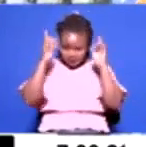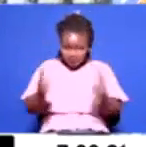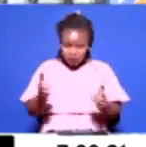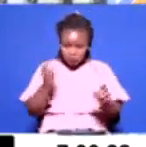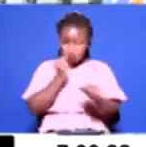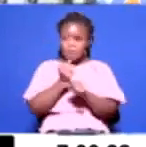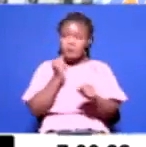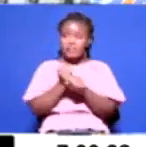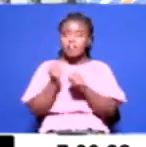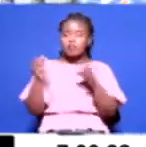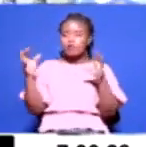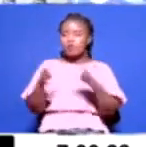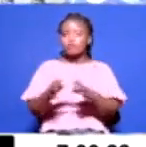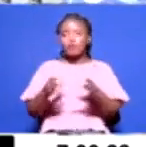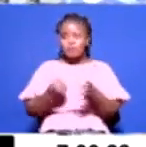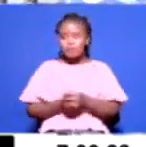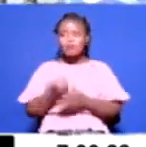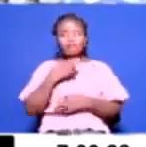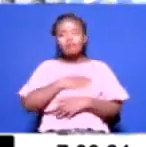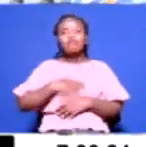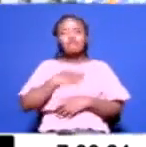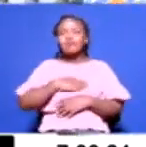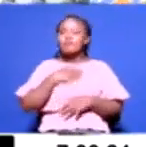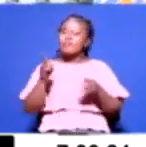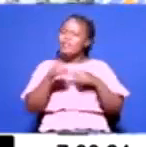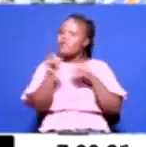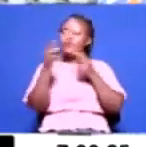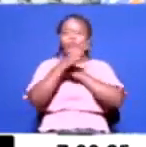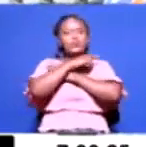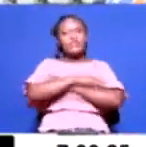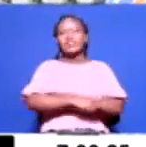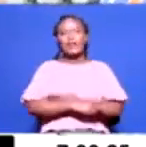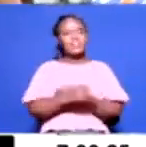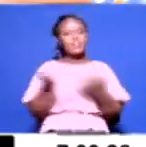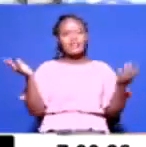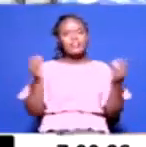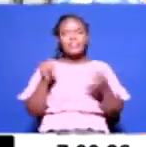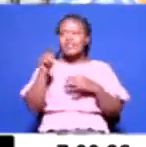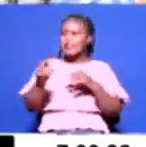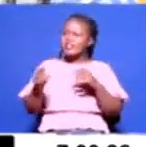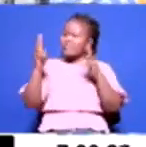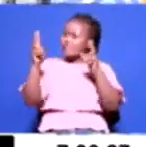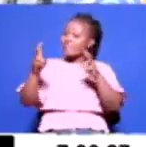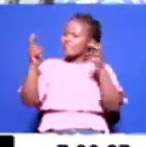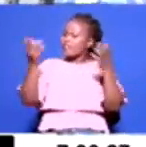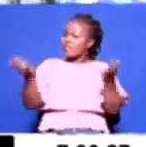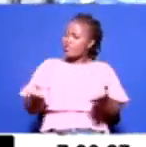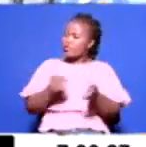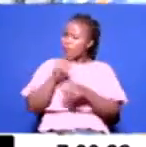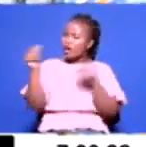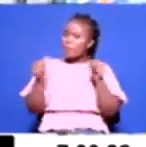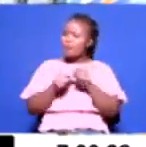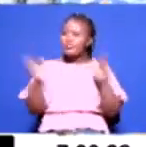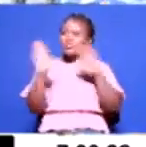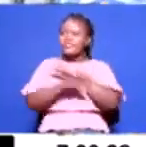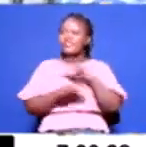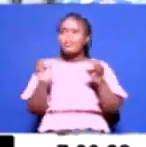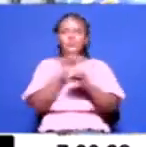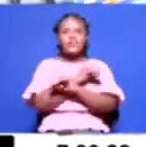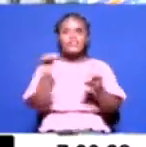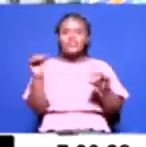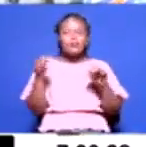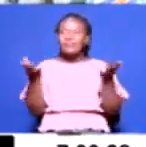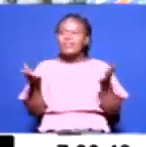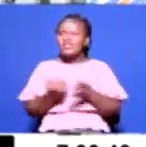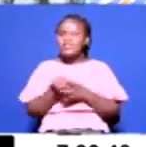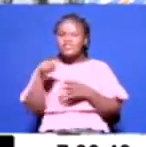team. Tafadhali, na relax. I don't think this issue about a running mate. Don't make it what